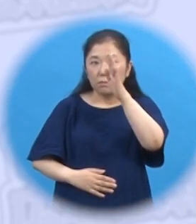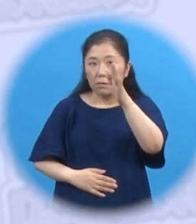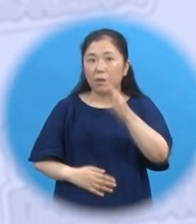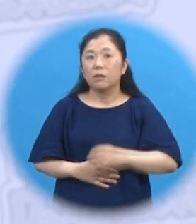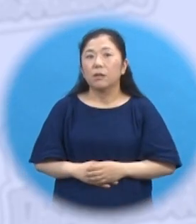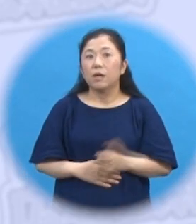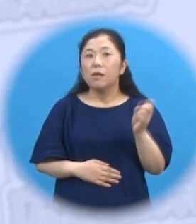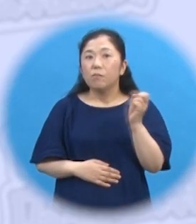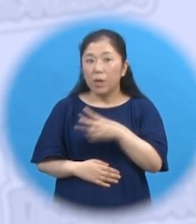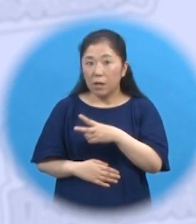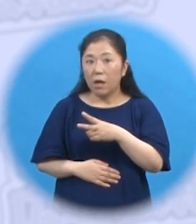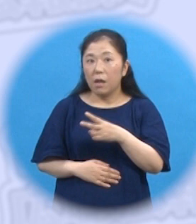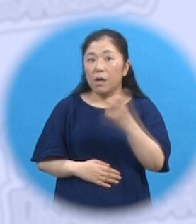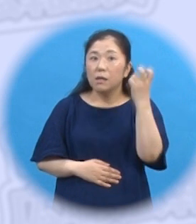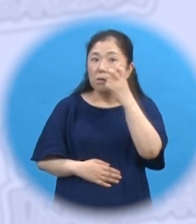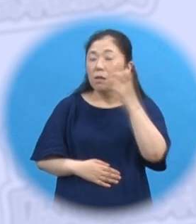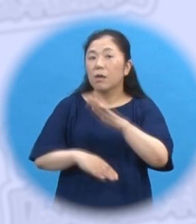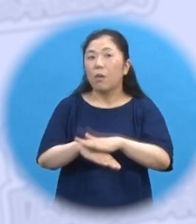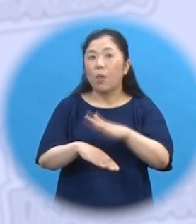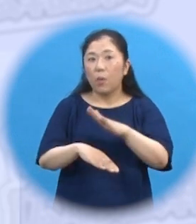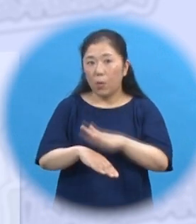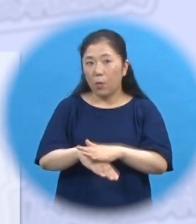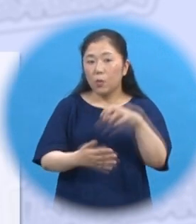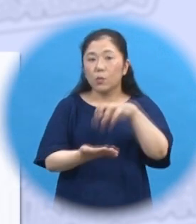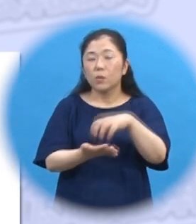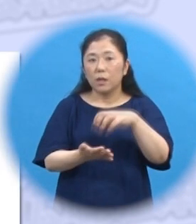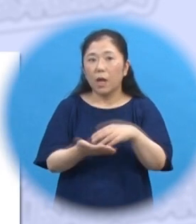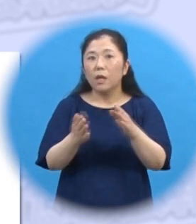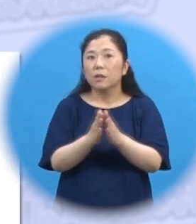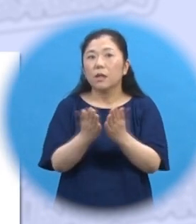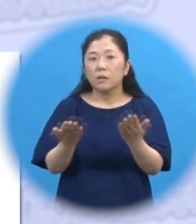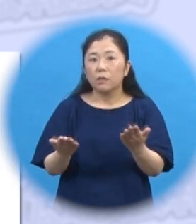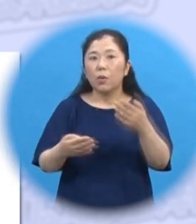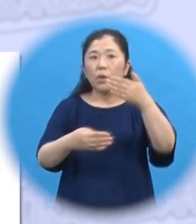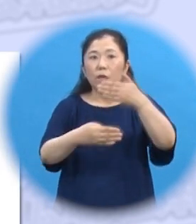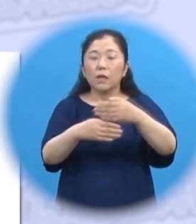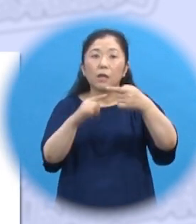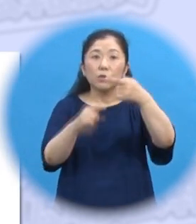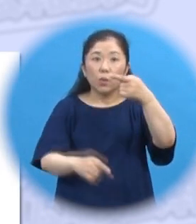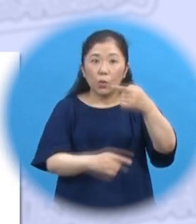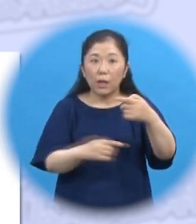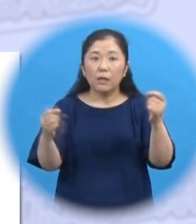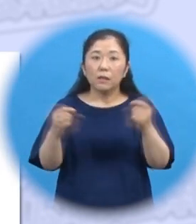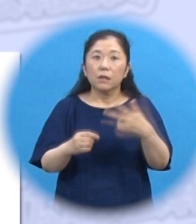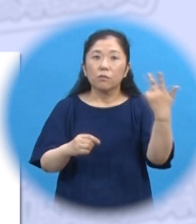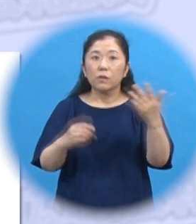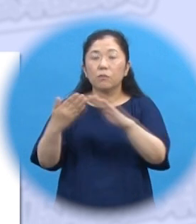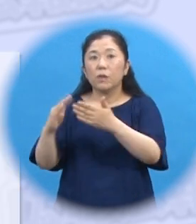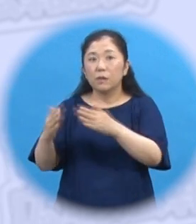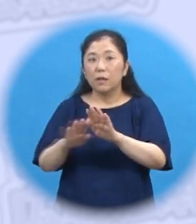またブロック塀の点検方法などを記載した冊子を県庁やお近くの市長で配布しています